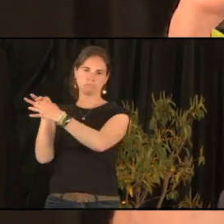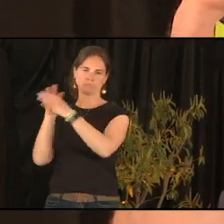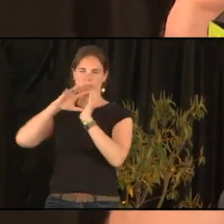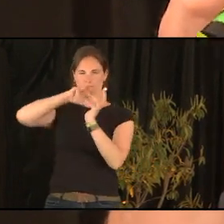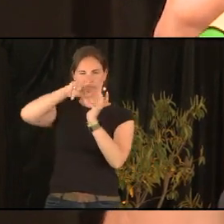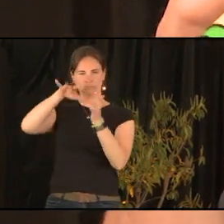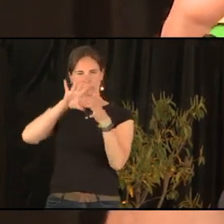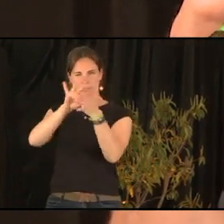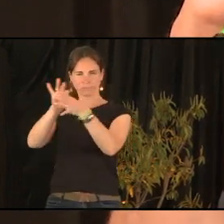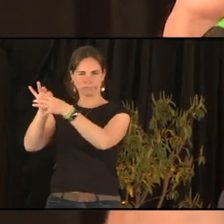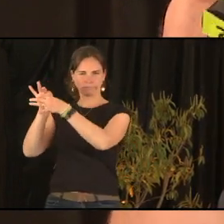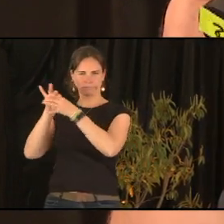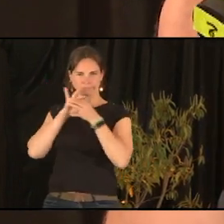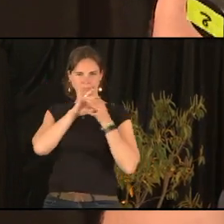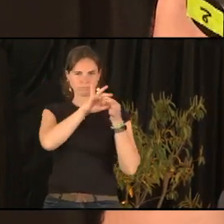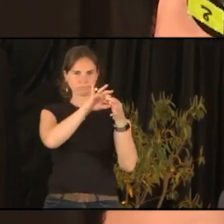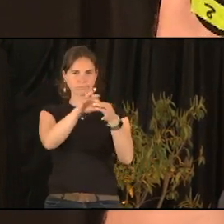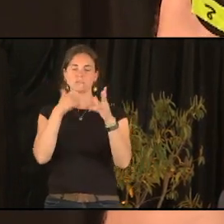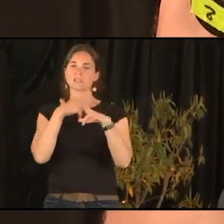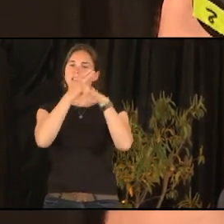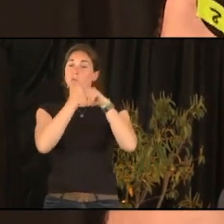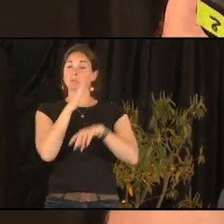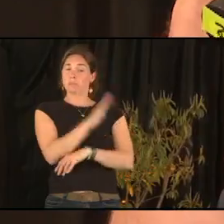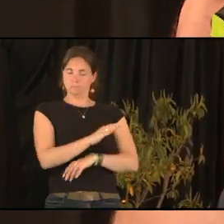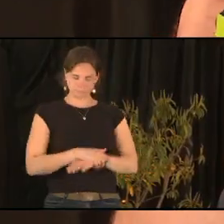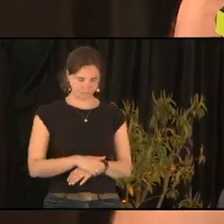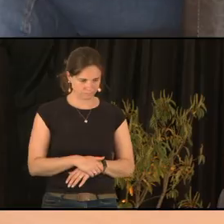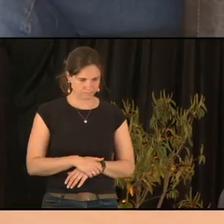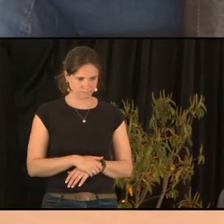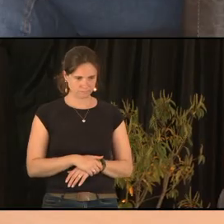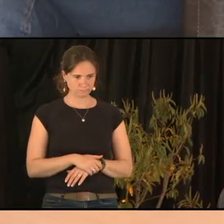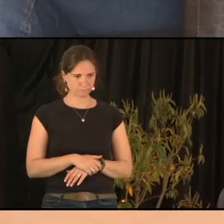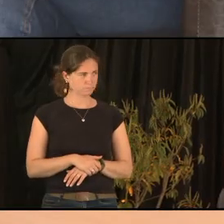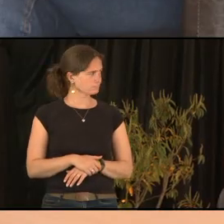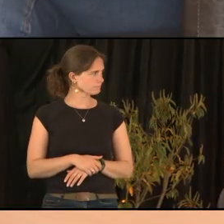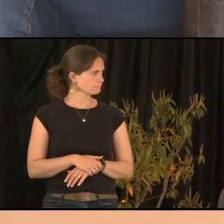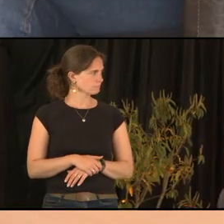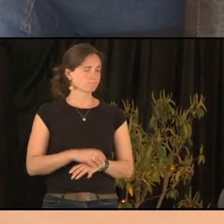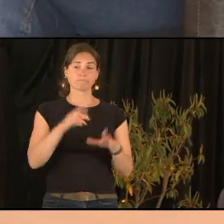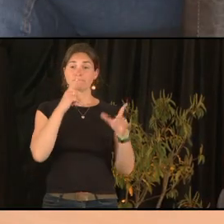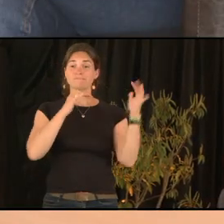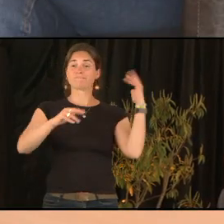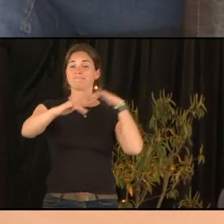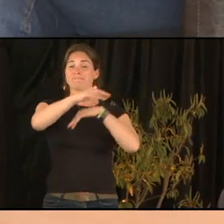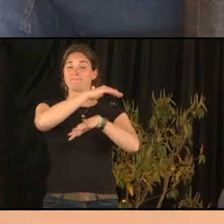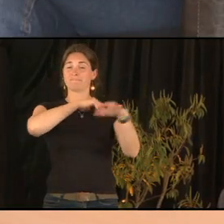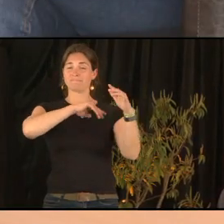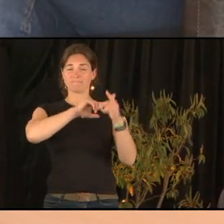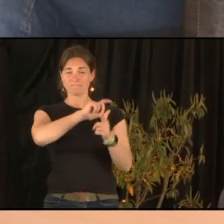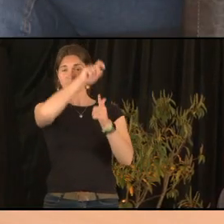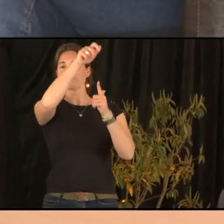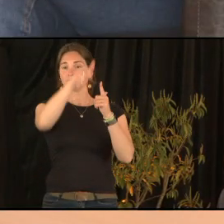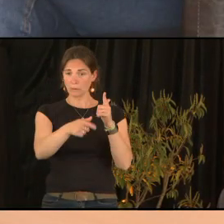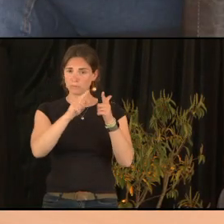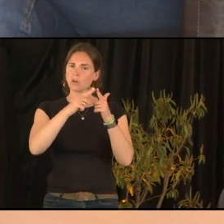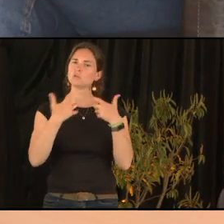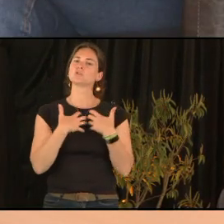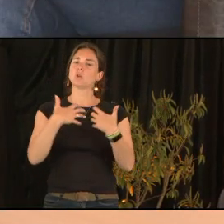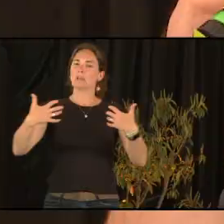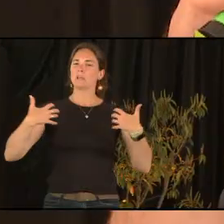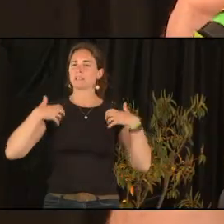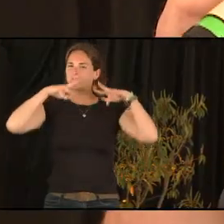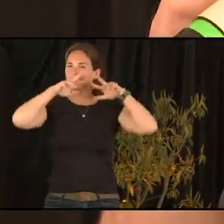ce qui transforme complètement la manière de décrire le paysage. Et ce même paysage est décrit très différemment par le scientifique, qui va avoir une